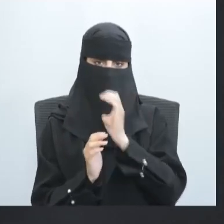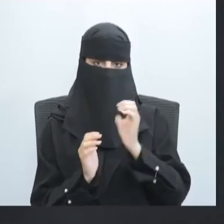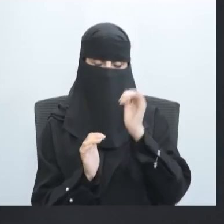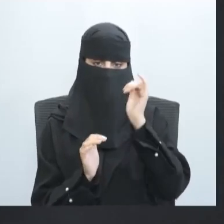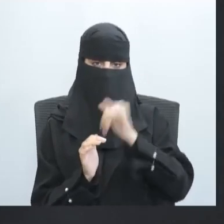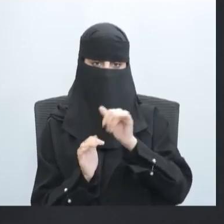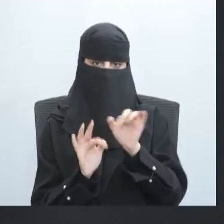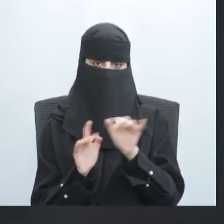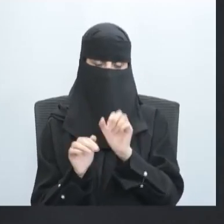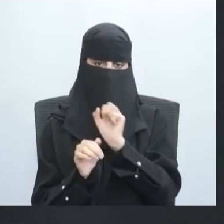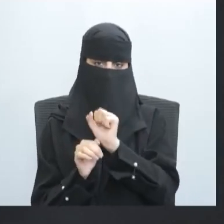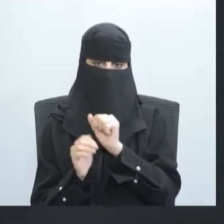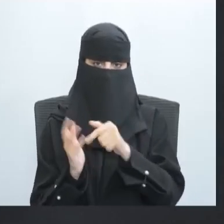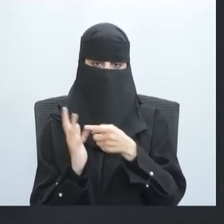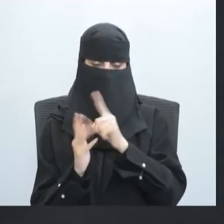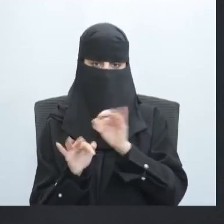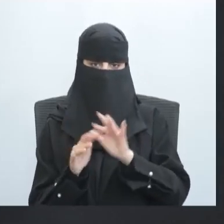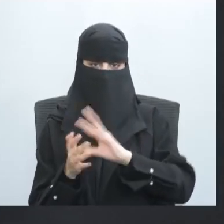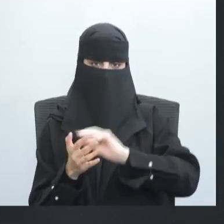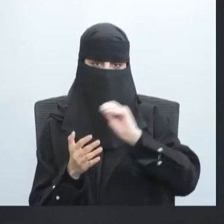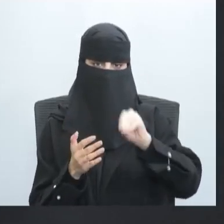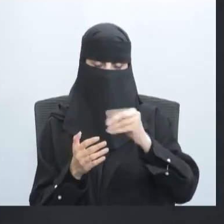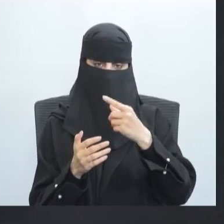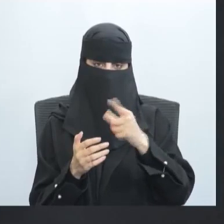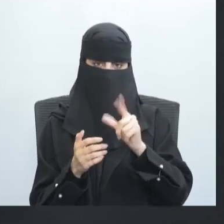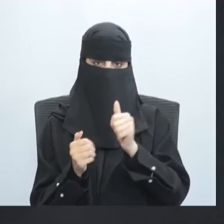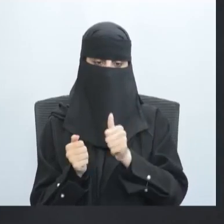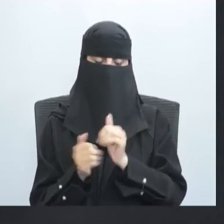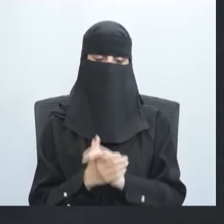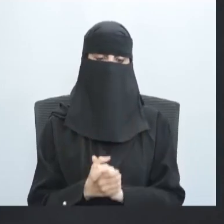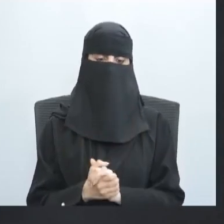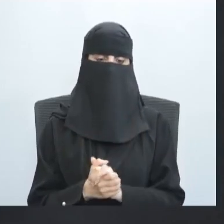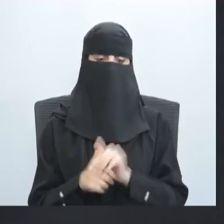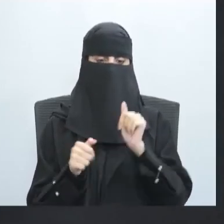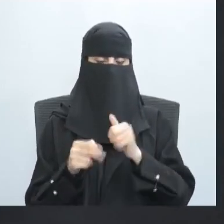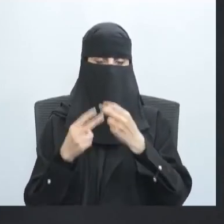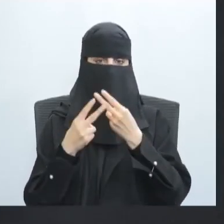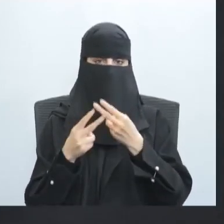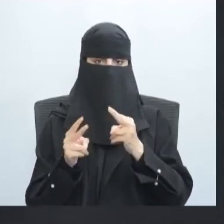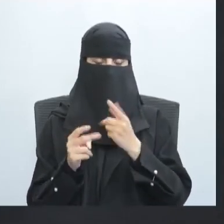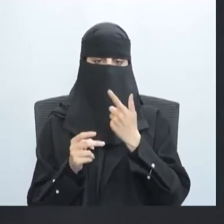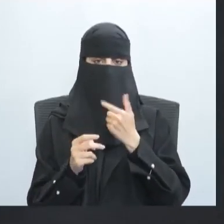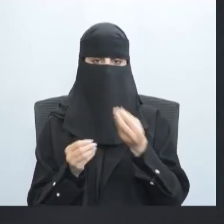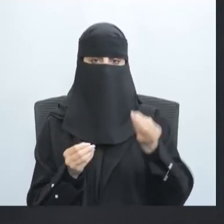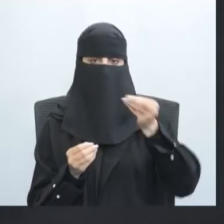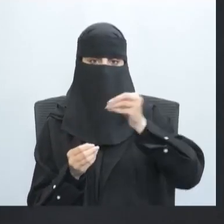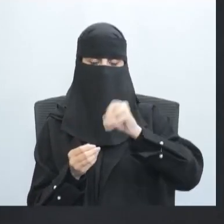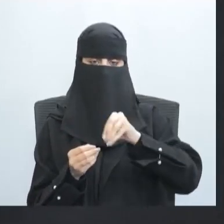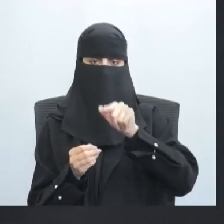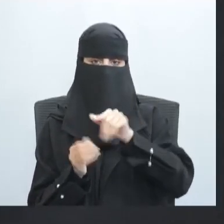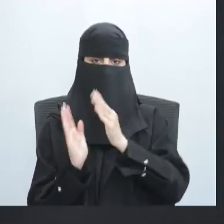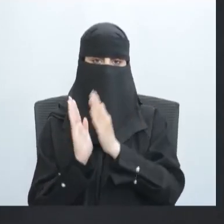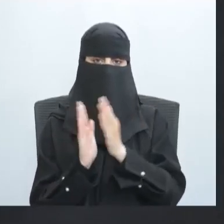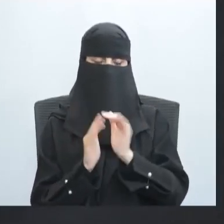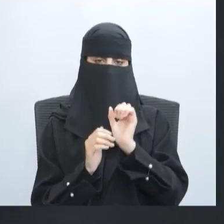الحاسب الخاص بنا الى قائمه اللي هي قائمه التشغيل الان نريد استيراد او اضافه هذه الملفات